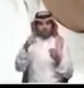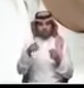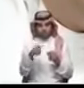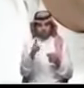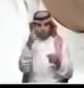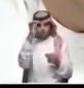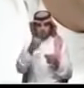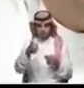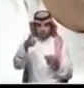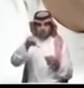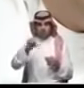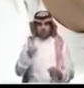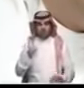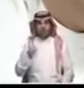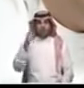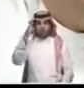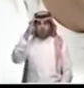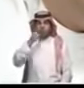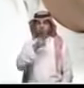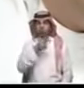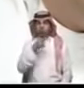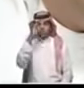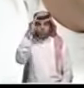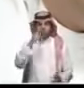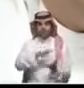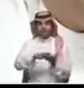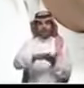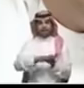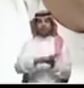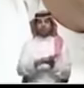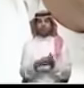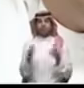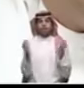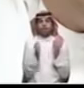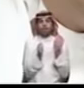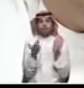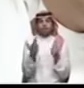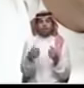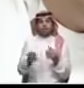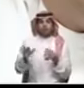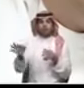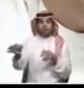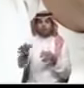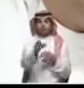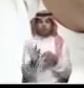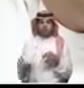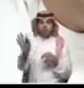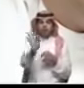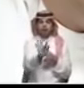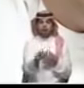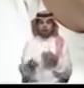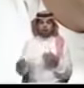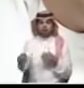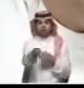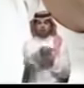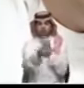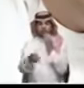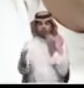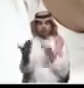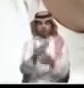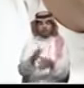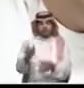بذلك؟ حتى الآن المملكة جغرافيا هي تتأثر بتأثر المناطق الشمالية، هي المناطق الشمالية من